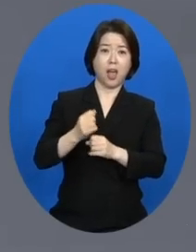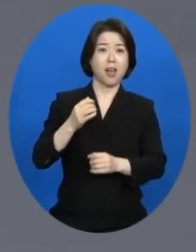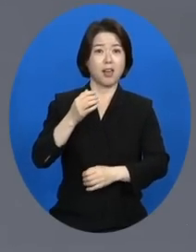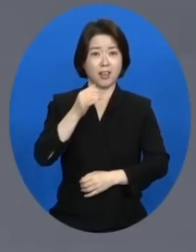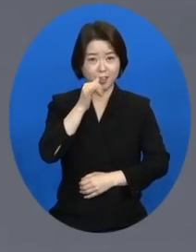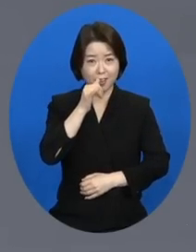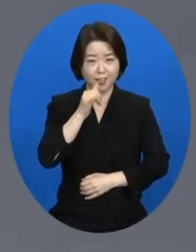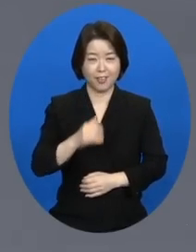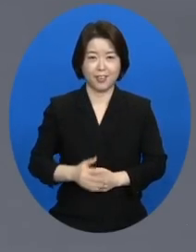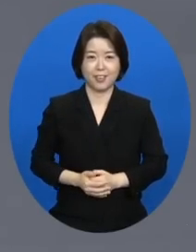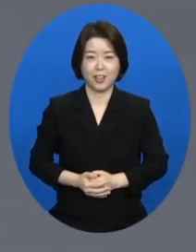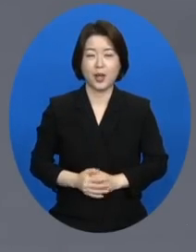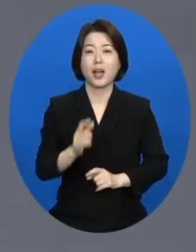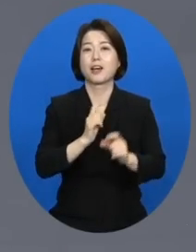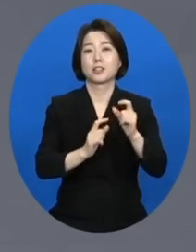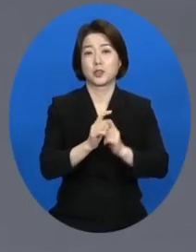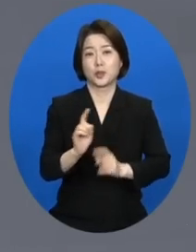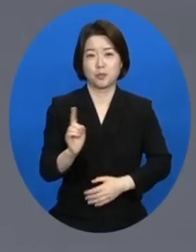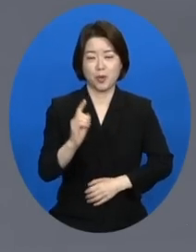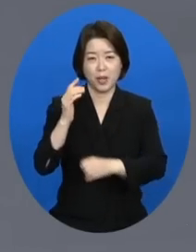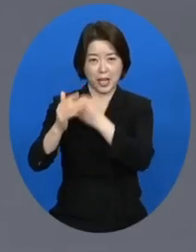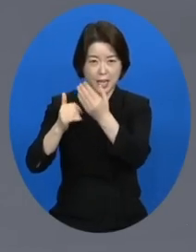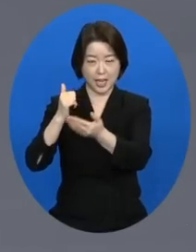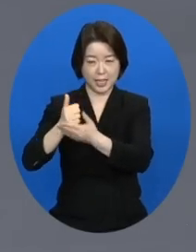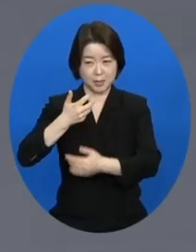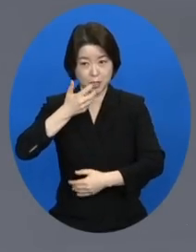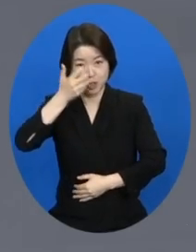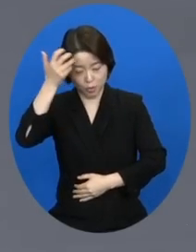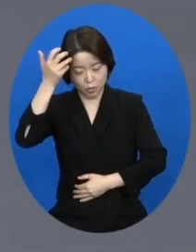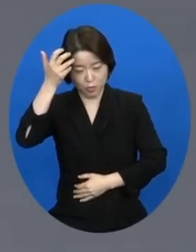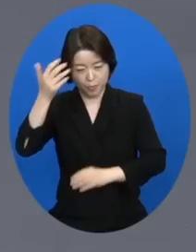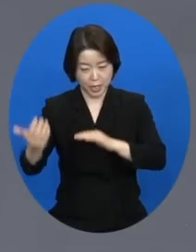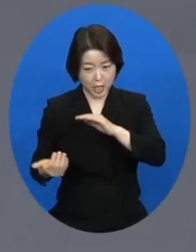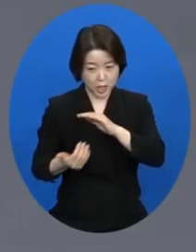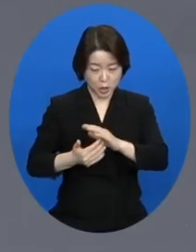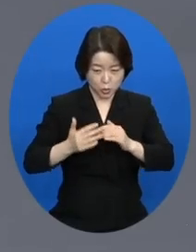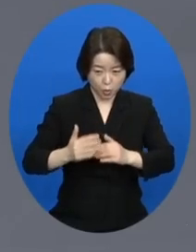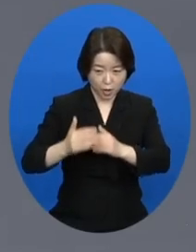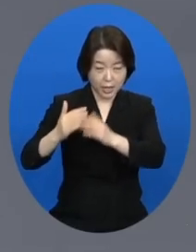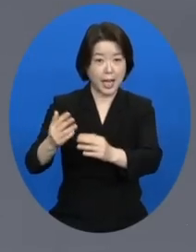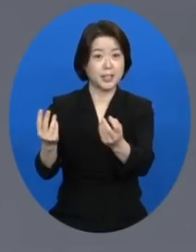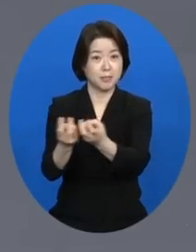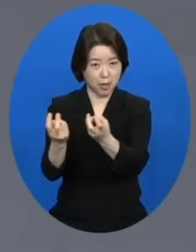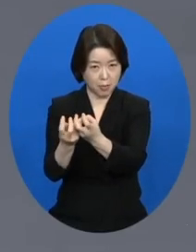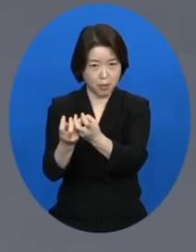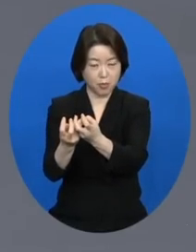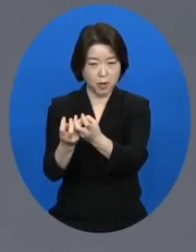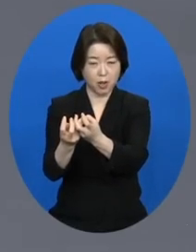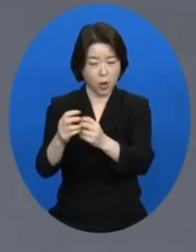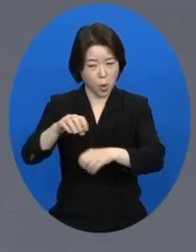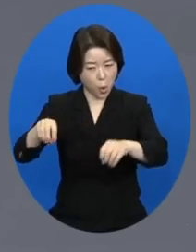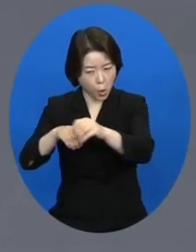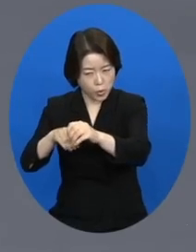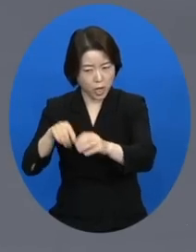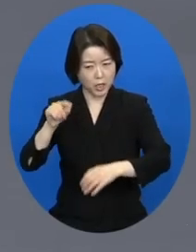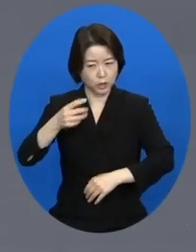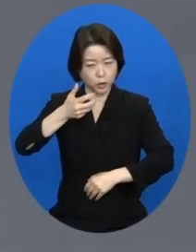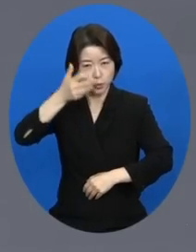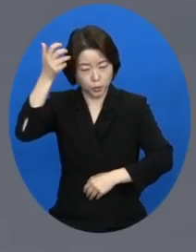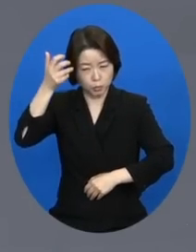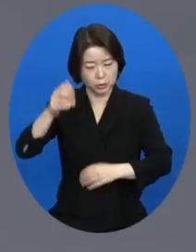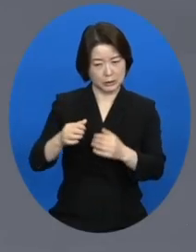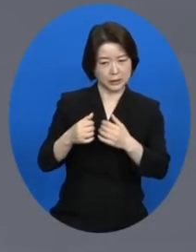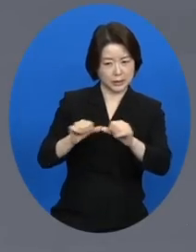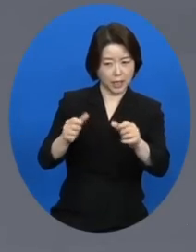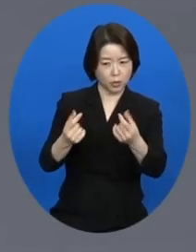만들고요, 심지어는 하나님께서 꿈을 이루어 가시는 방식은 명백하게 오히려 그 꿈을